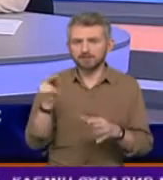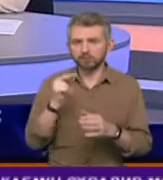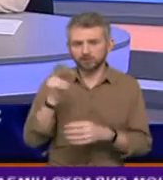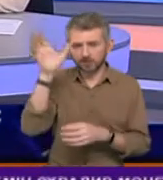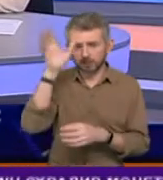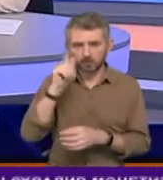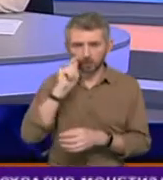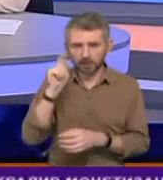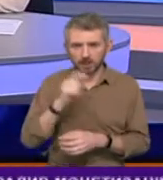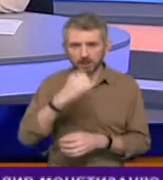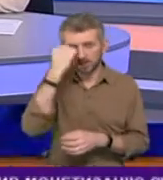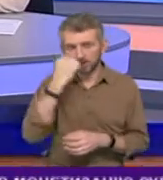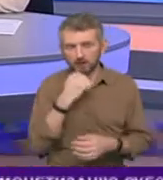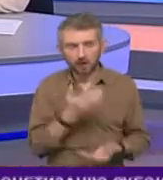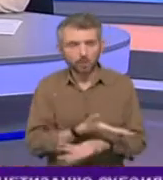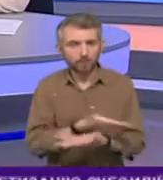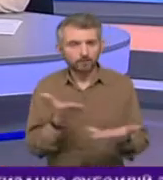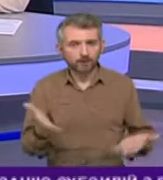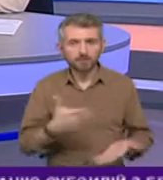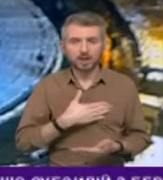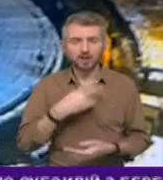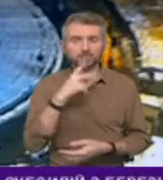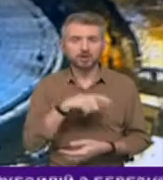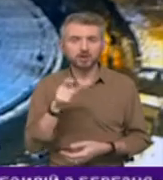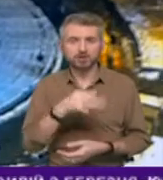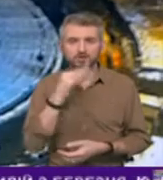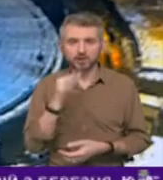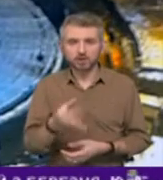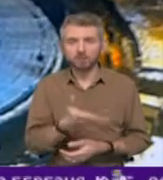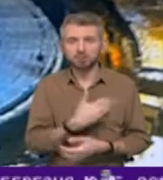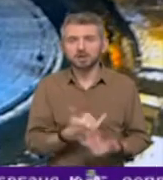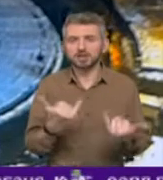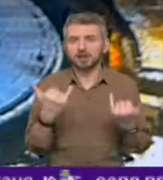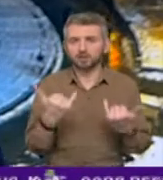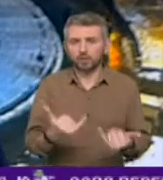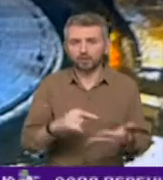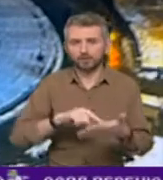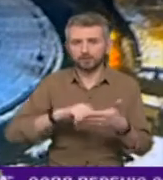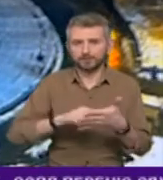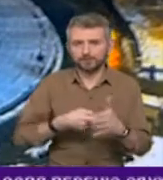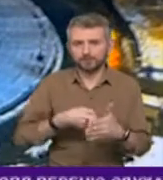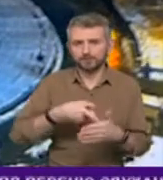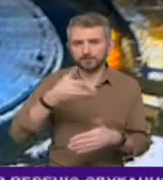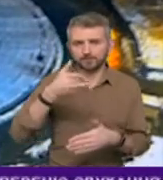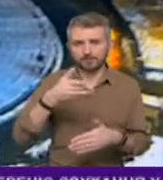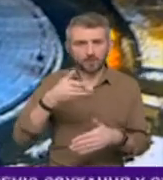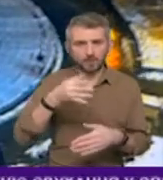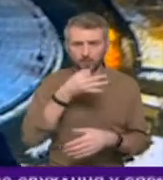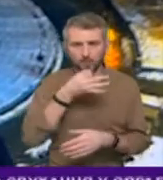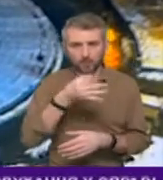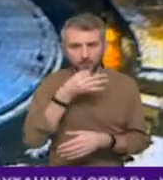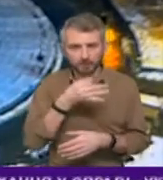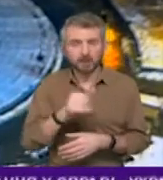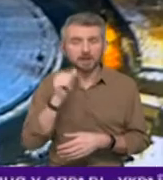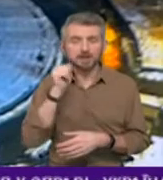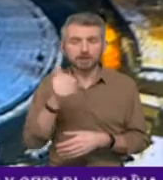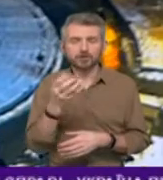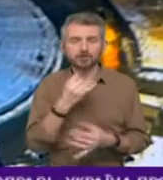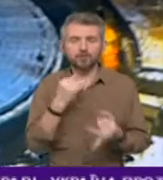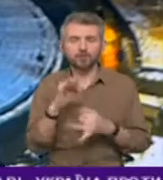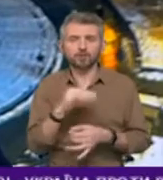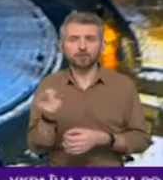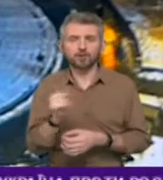А в цьому році регламент проходження написання тесту часово, я маю на увазі, змінюється чи не змінюється? У